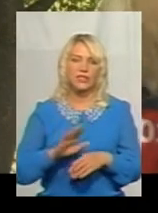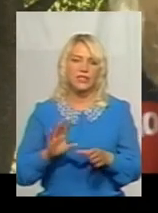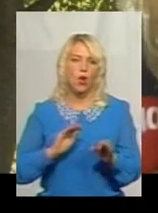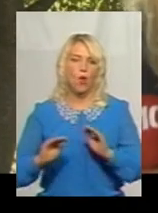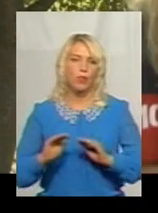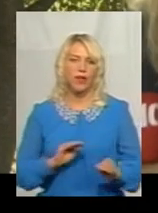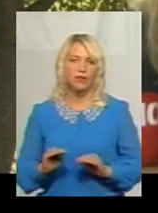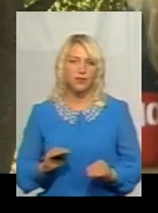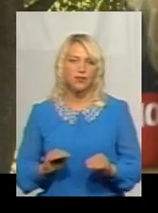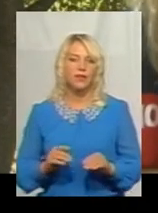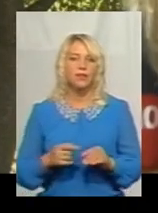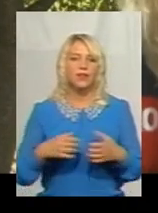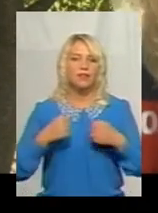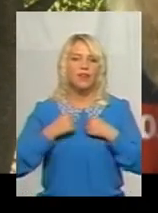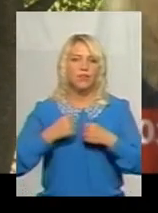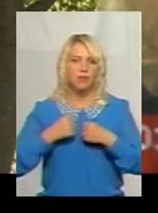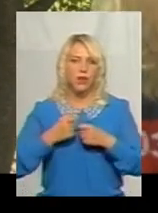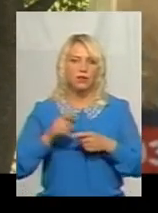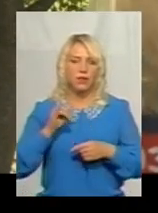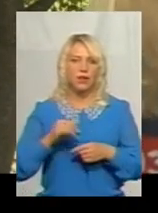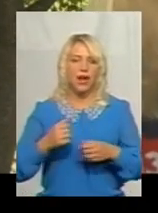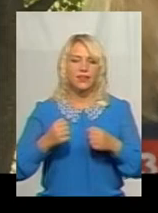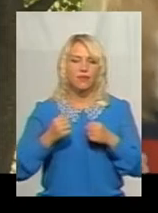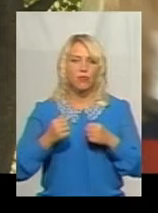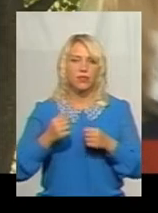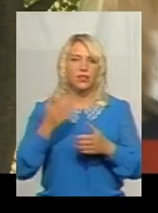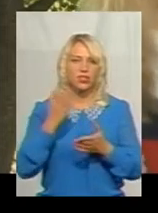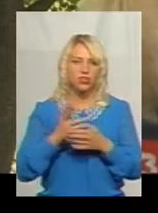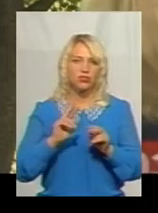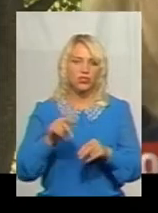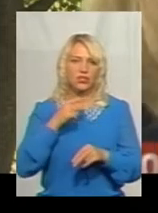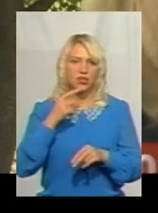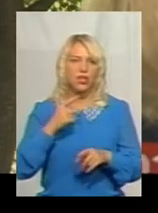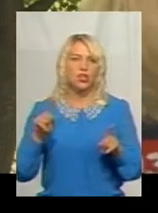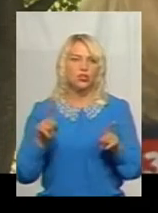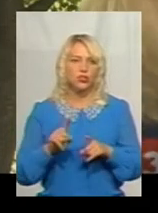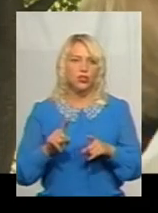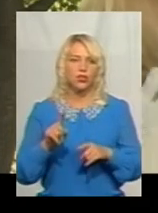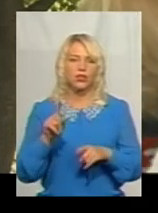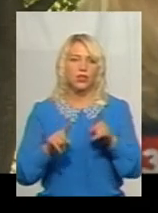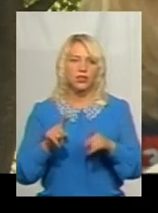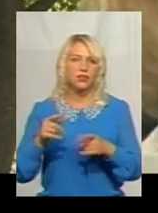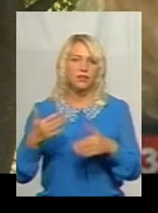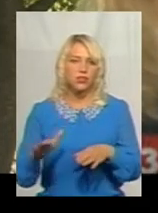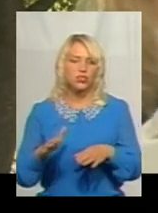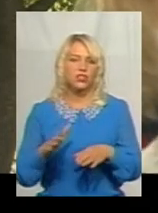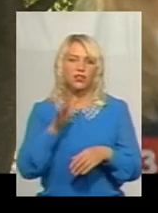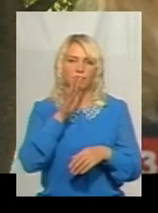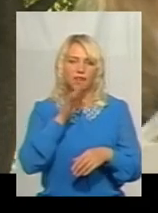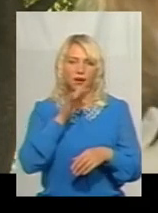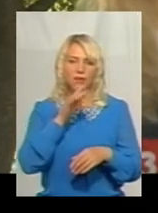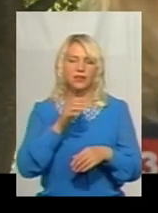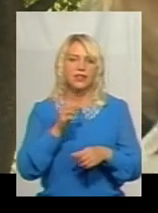обладнані дефібриляторами, або дефібрилятори, чесно вам скажу, які вже виходить термін